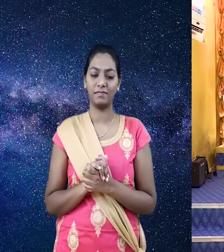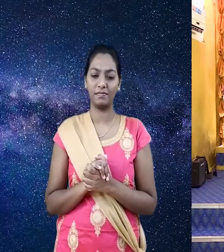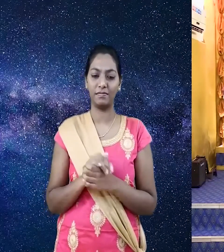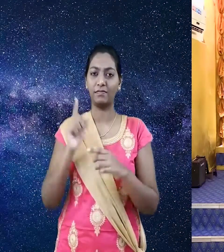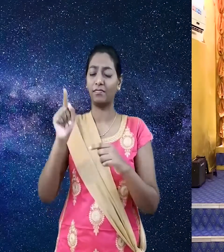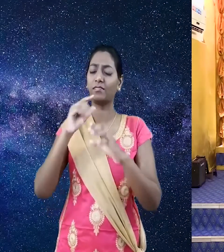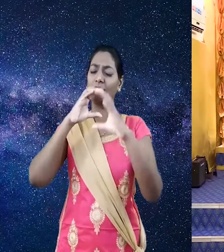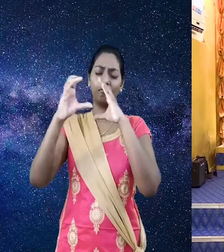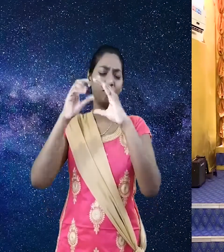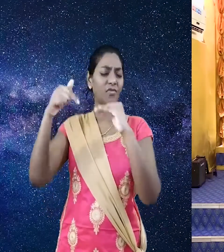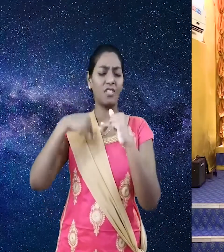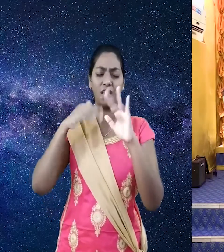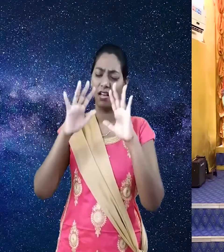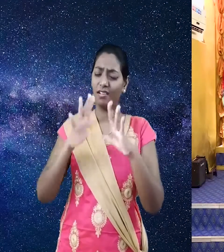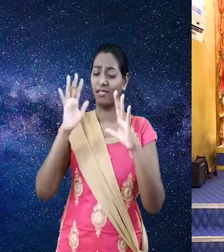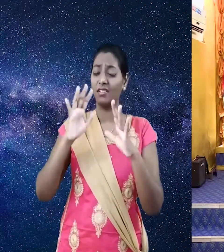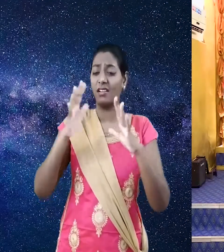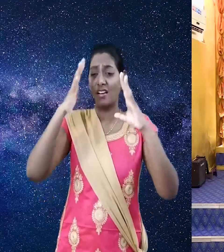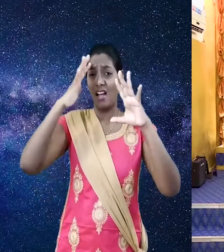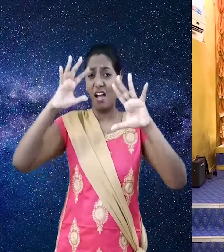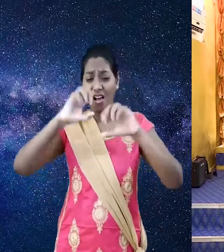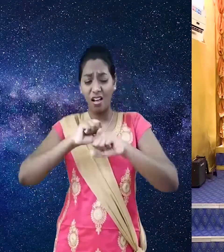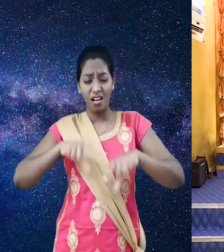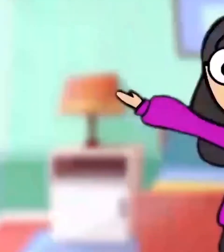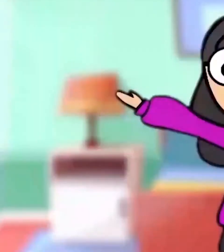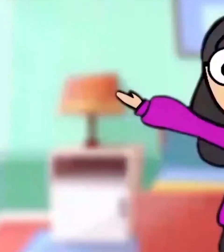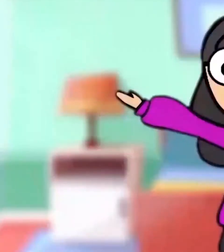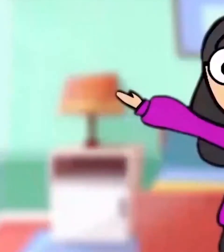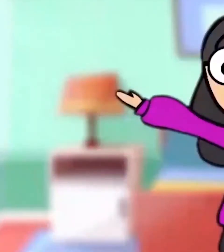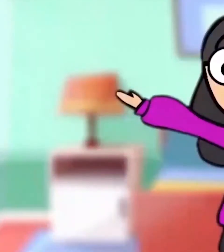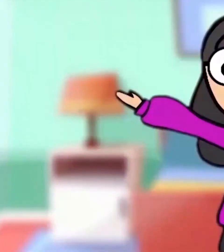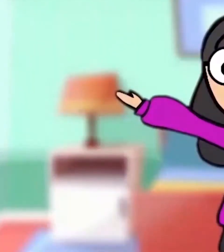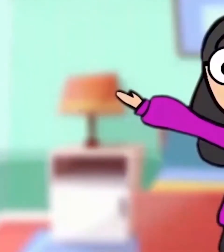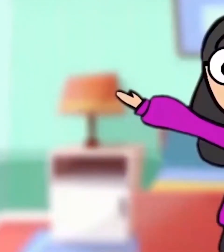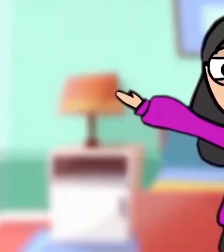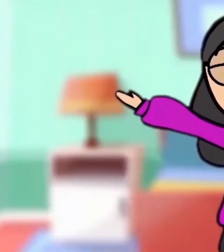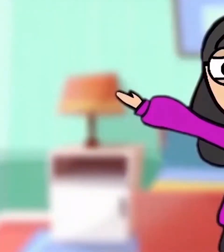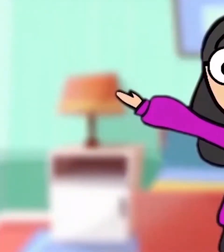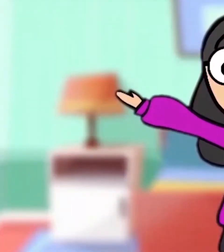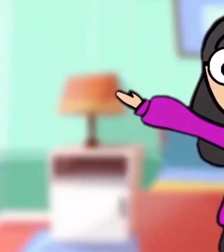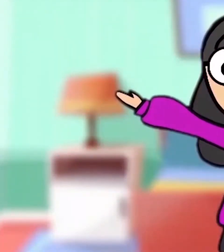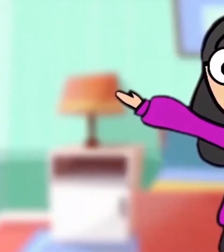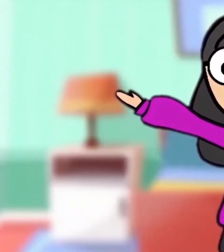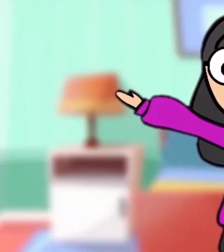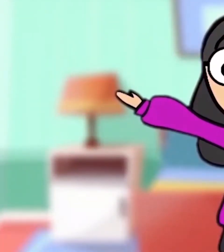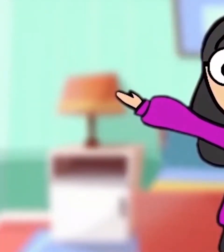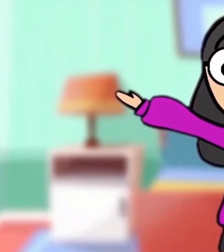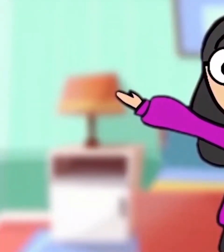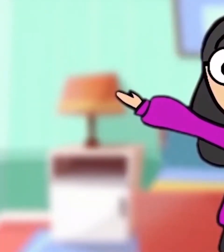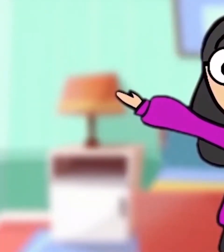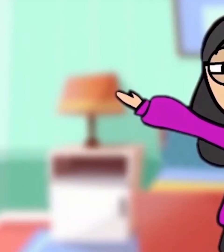हाँ तू वाचा रखने वाला है अंधेरे में प्रकाश है अब ये समय है बच्चों